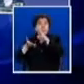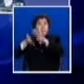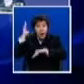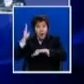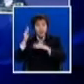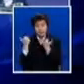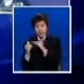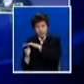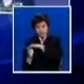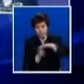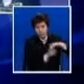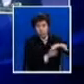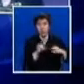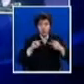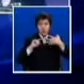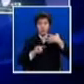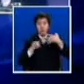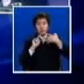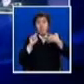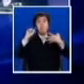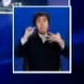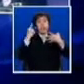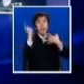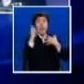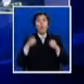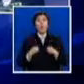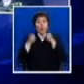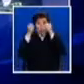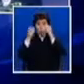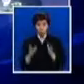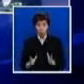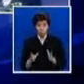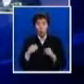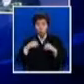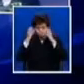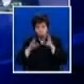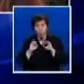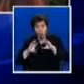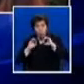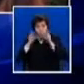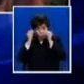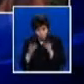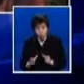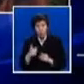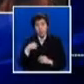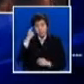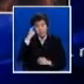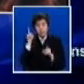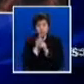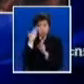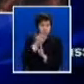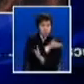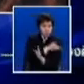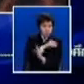ซึ่งนอกเหนือจากการที่จะเร่งรัดดำเนินการให้เป็นไปตามเป้าหมายของการปฏิรูปการศึกษารอบแรกในเรื่องของ